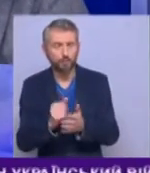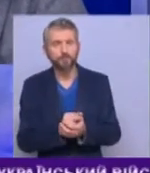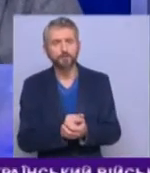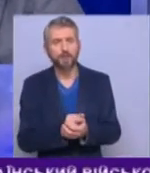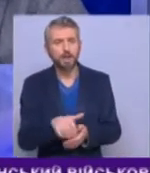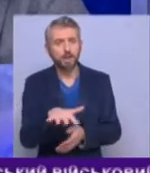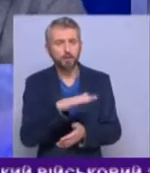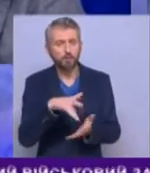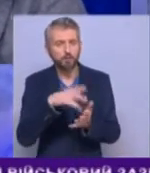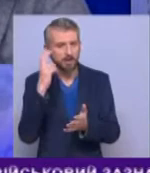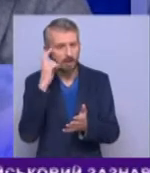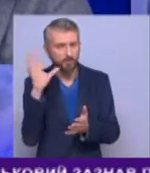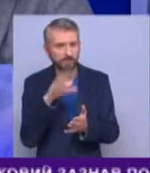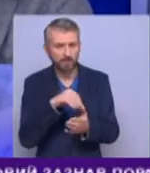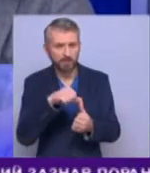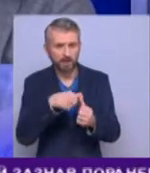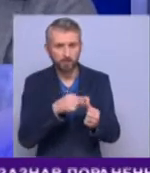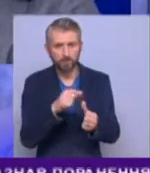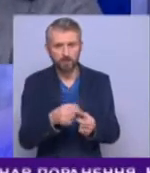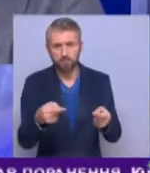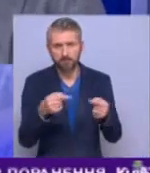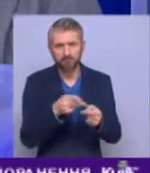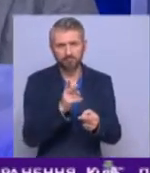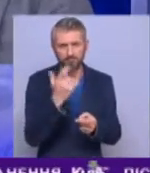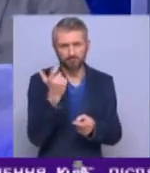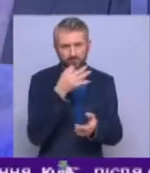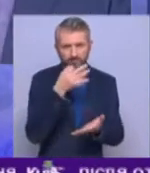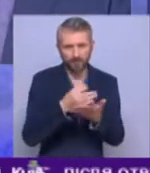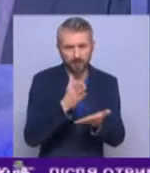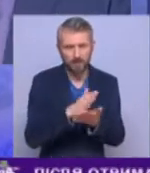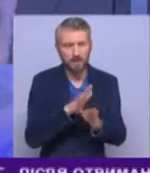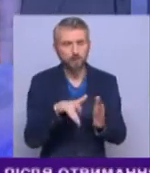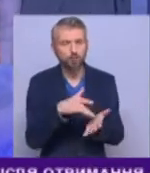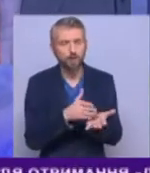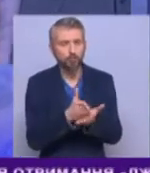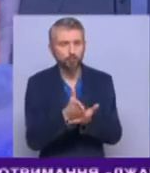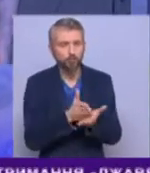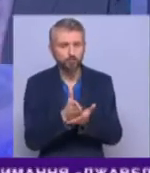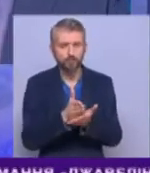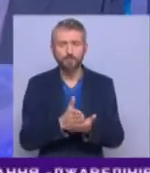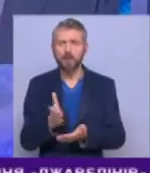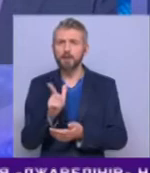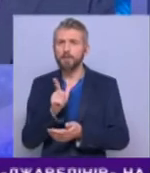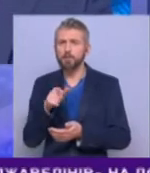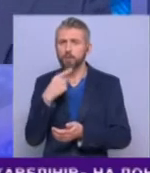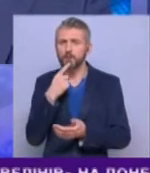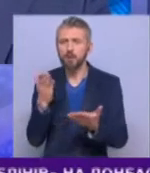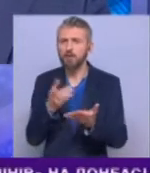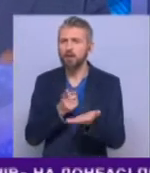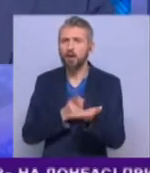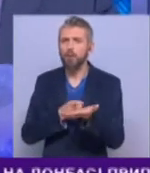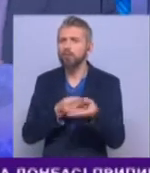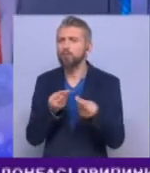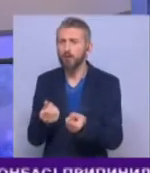на території міста Києва вся закріплена за певними балансоутримувачем. І це не тільки комунальні служби. Чекайте, ми от приватні... з паном Олегом говорили, які ж аргументи, тому